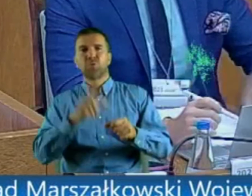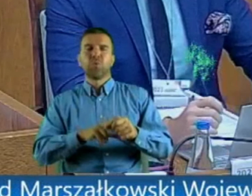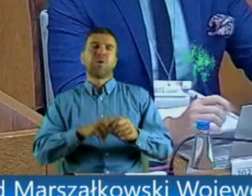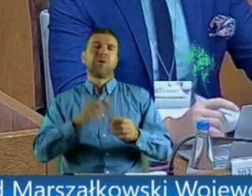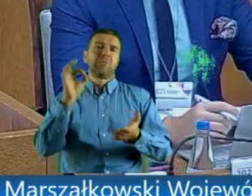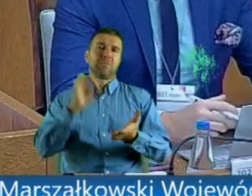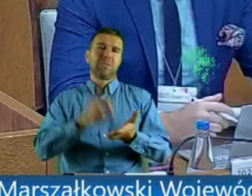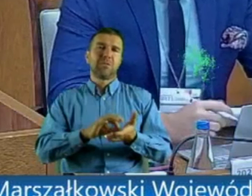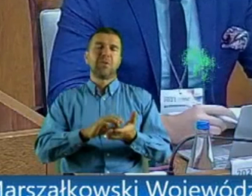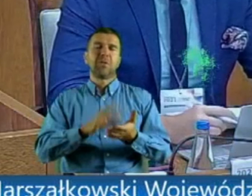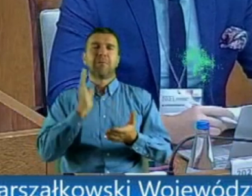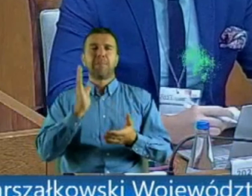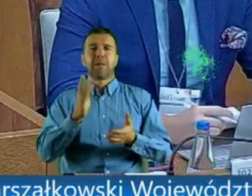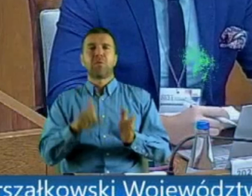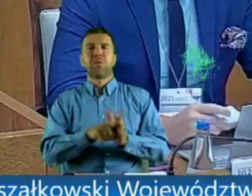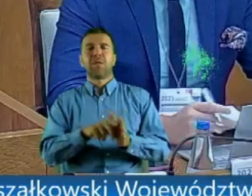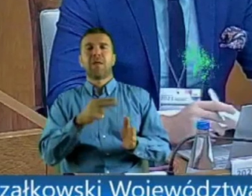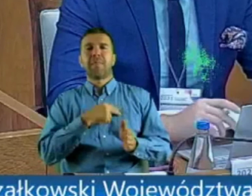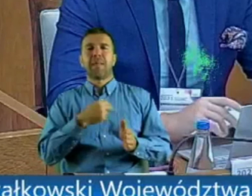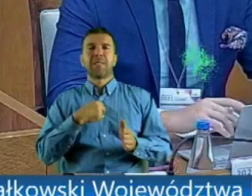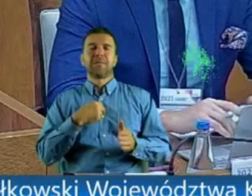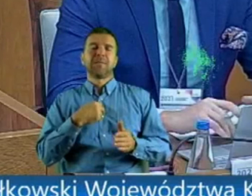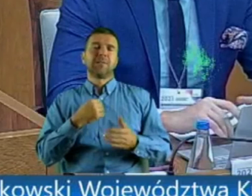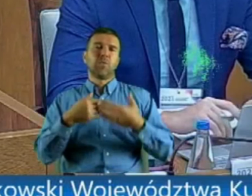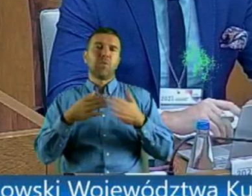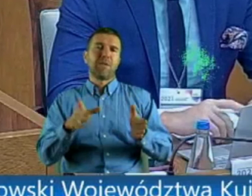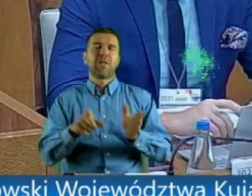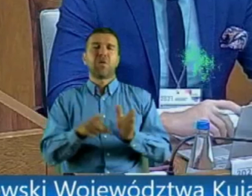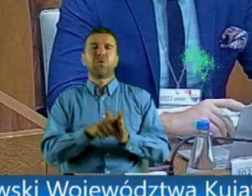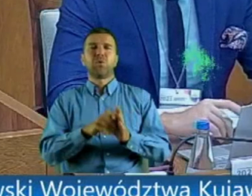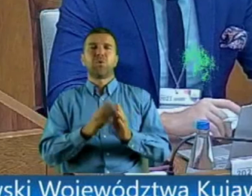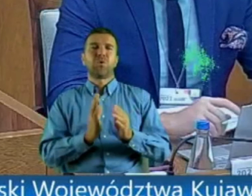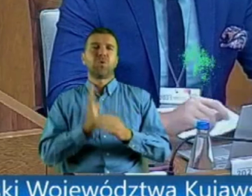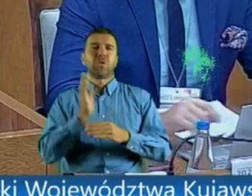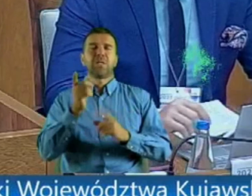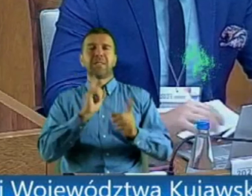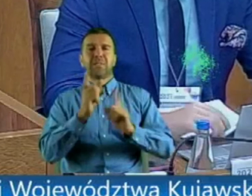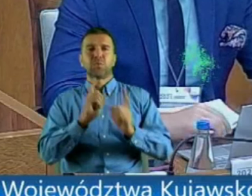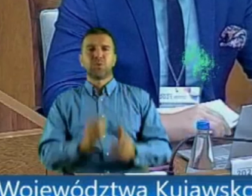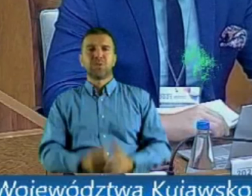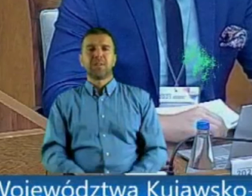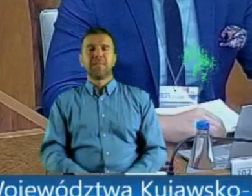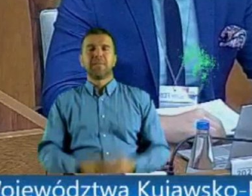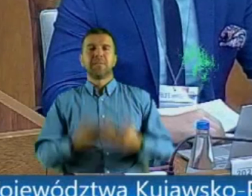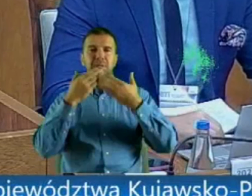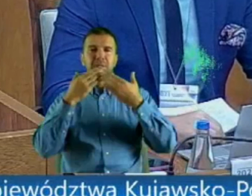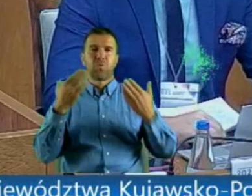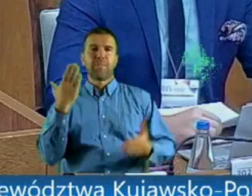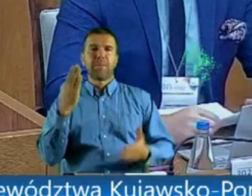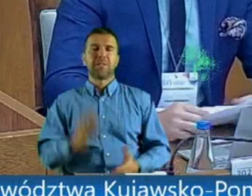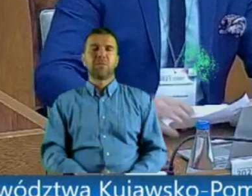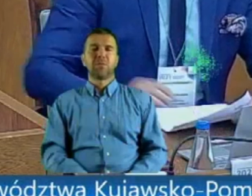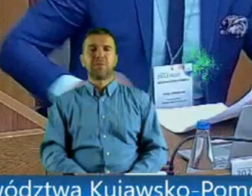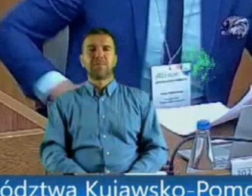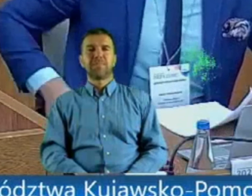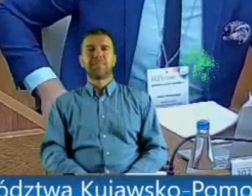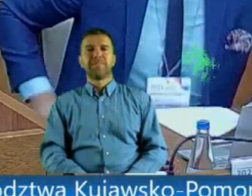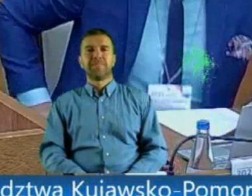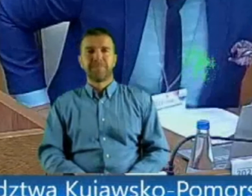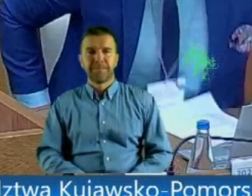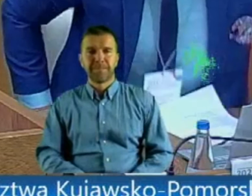pewnością będą dla nas impulsem do dalszej dyskusji. Dziękuję bardzo.